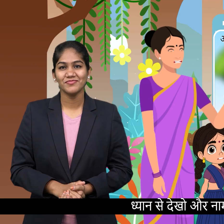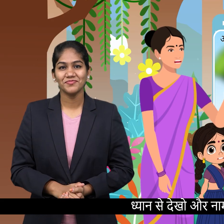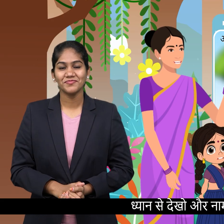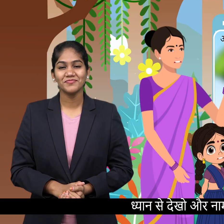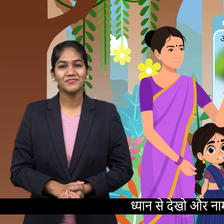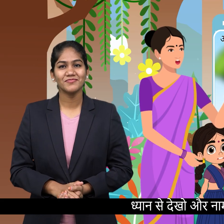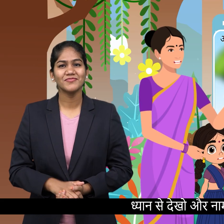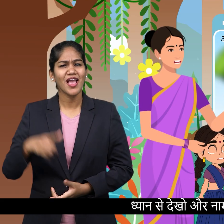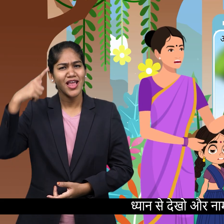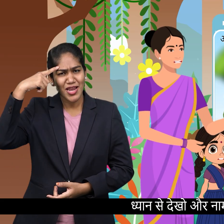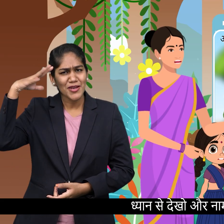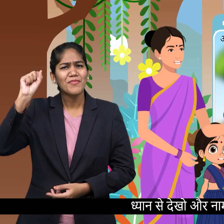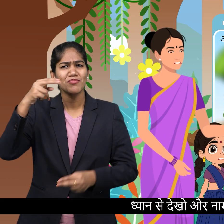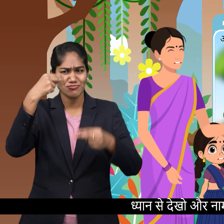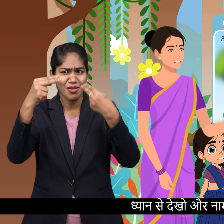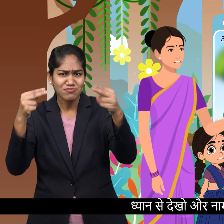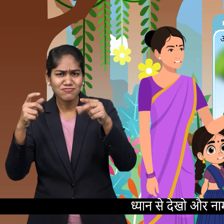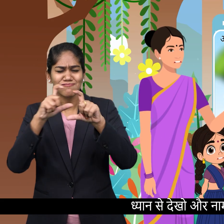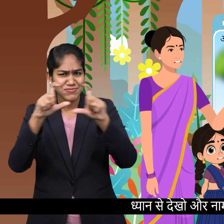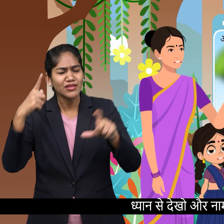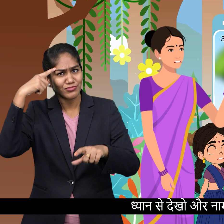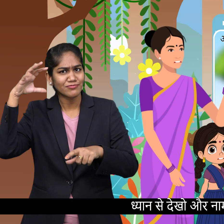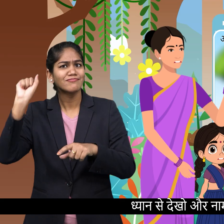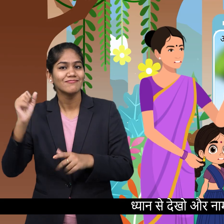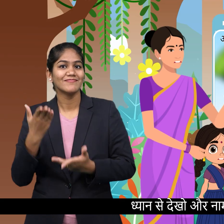ध्यान से देखो और नाम स्पष्ट रूप से याद रखो।